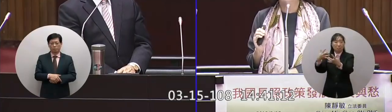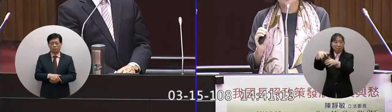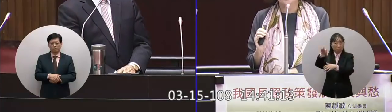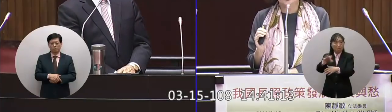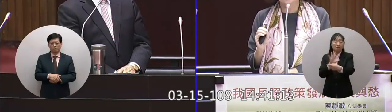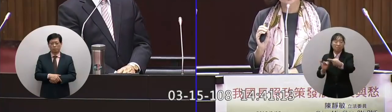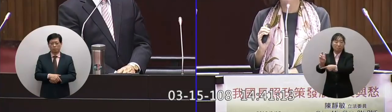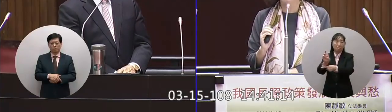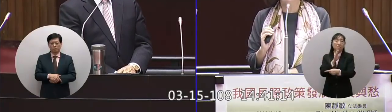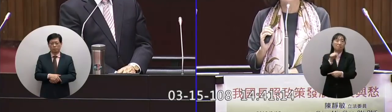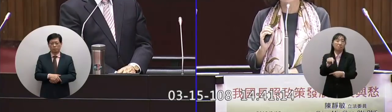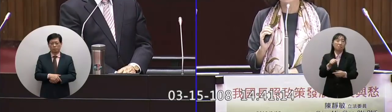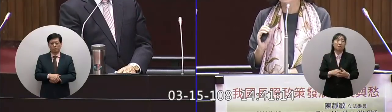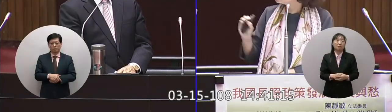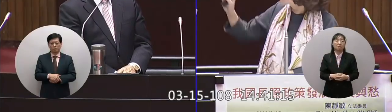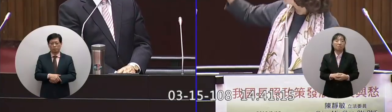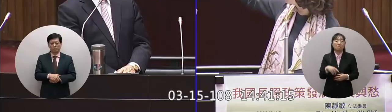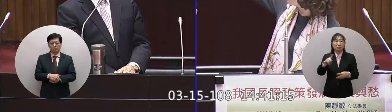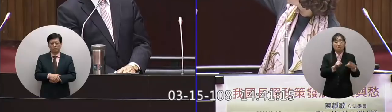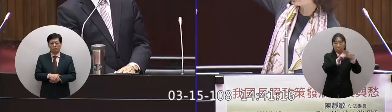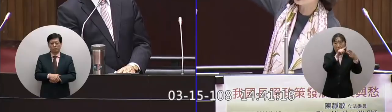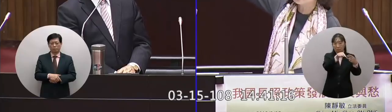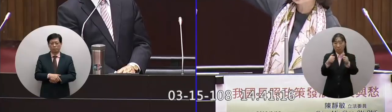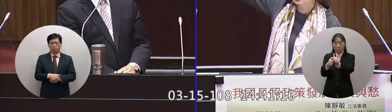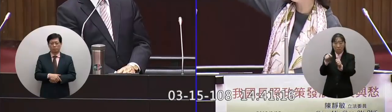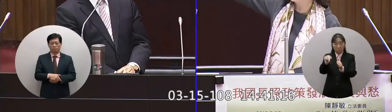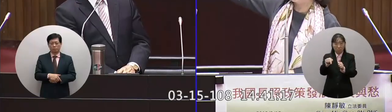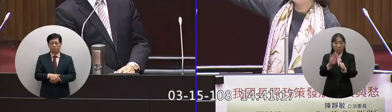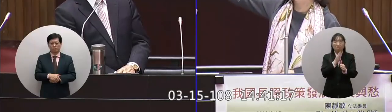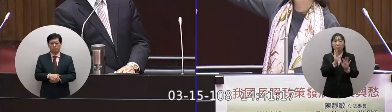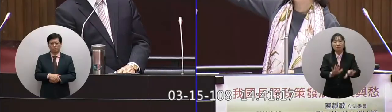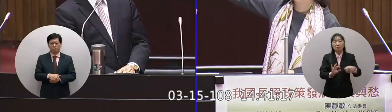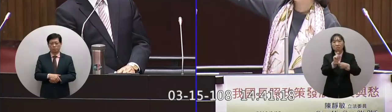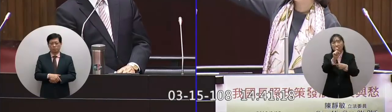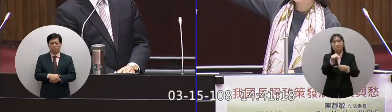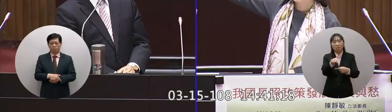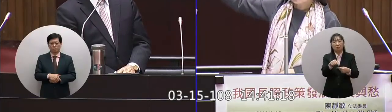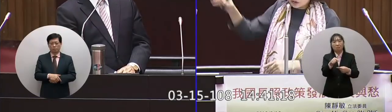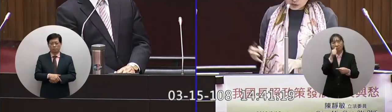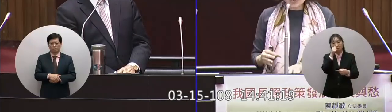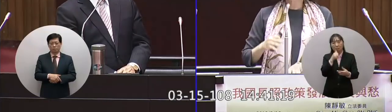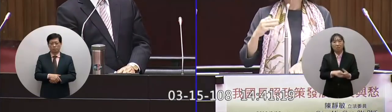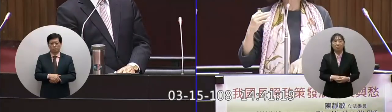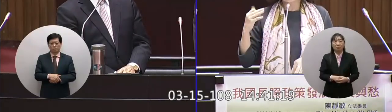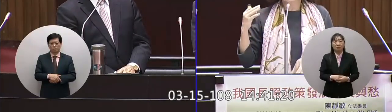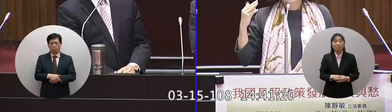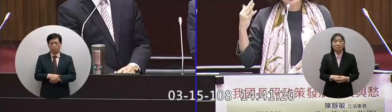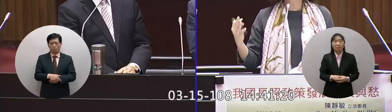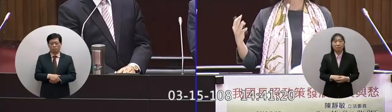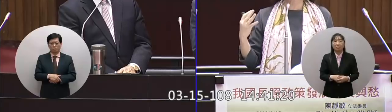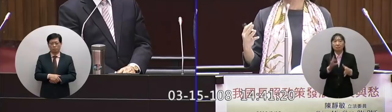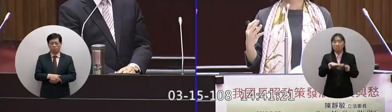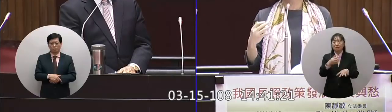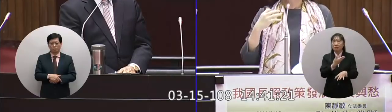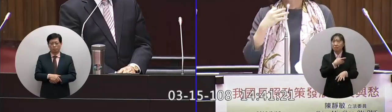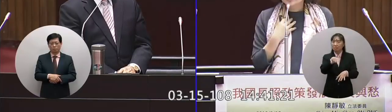占 30%， 机构式照顾为辅。可是我们目前只有10%哎。哦，我觉得这个是让